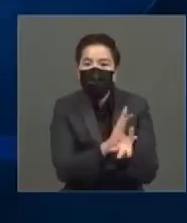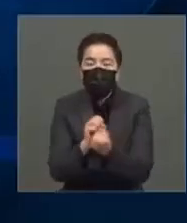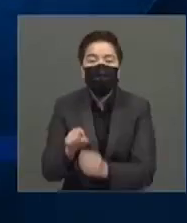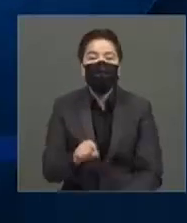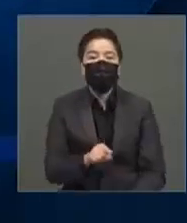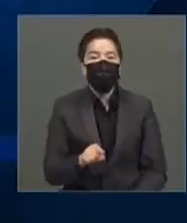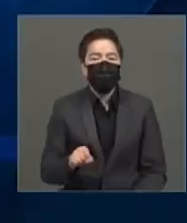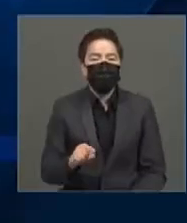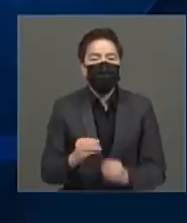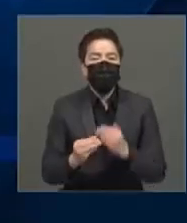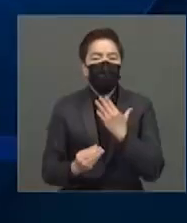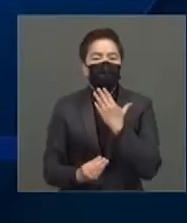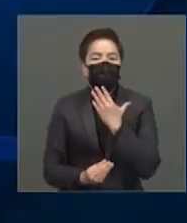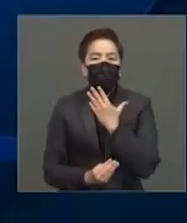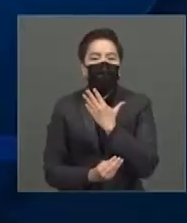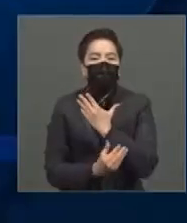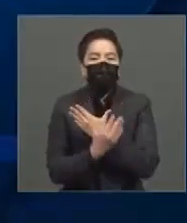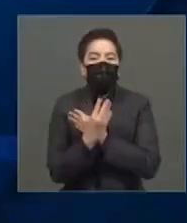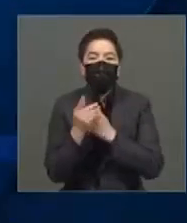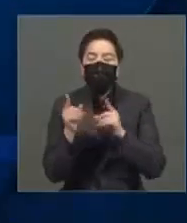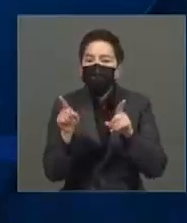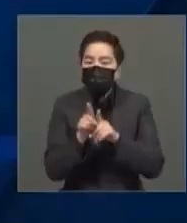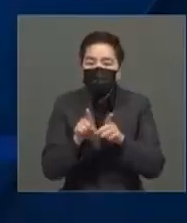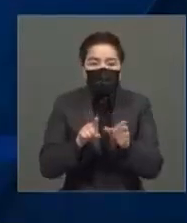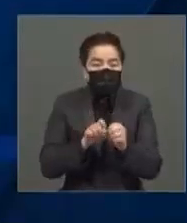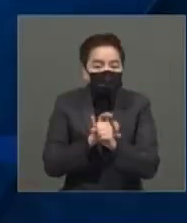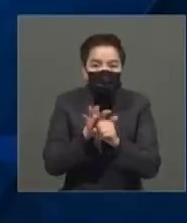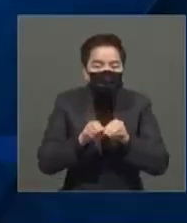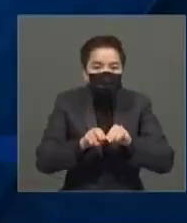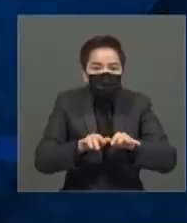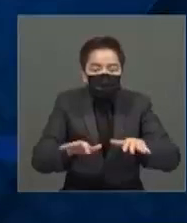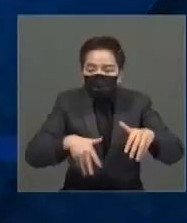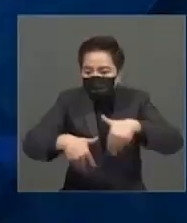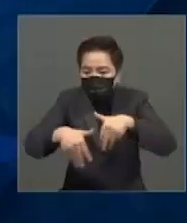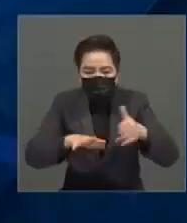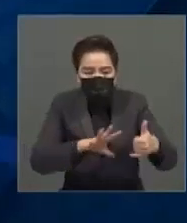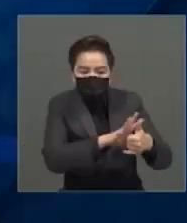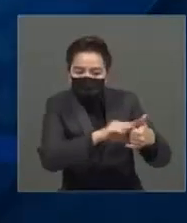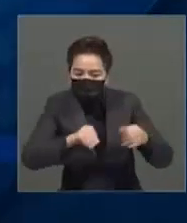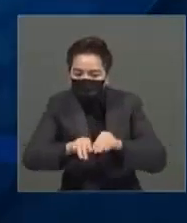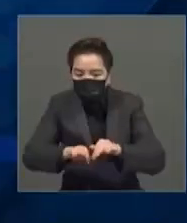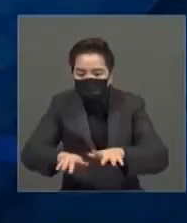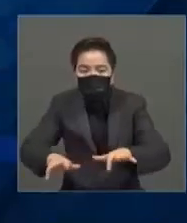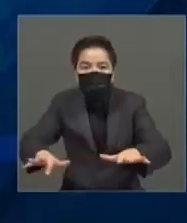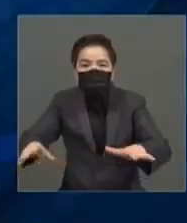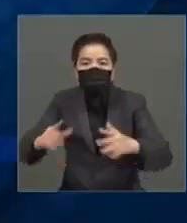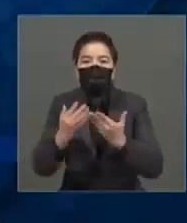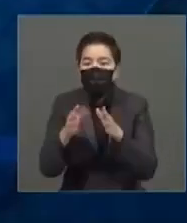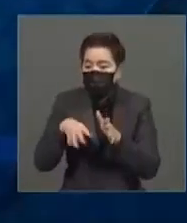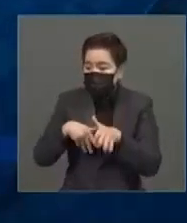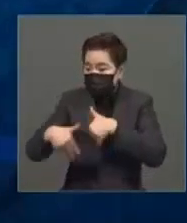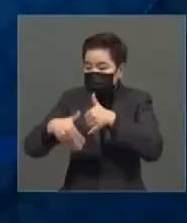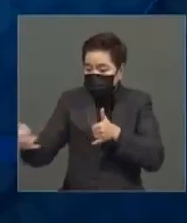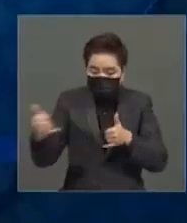มากเนี่ยก็จะมีโอกาสที่จะเป็นต้นเหตุให้แพร่ระบาดลงไปในระดับชุมชนแล้วก็ลงไปในระดับครอบครัว